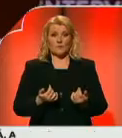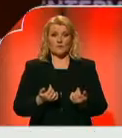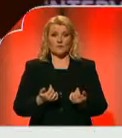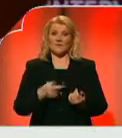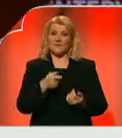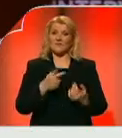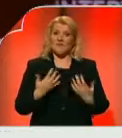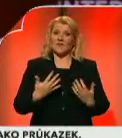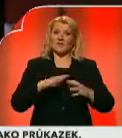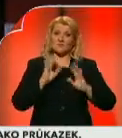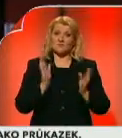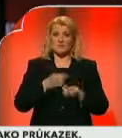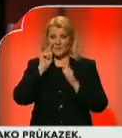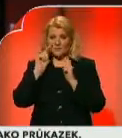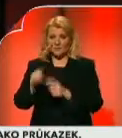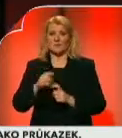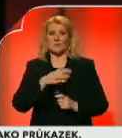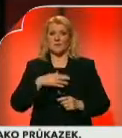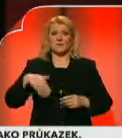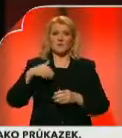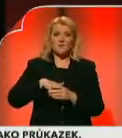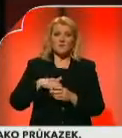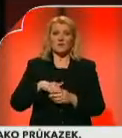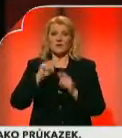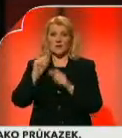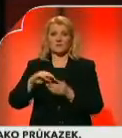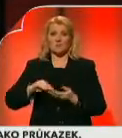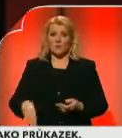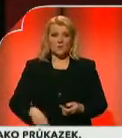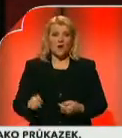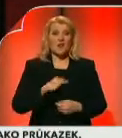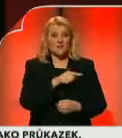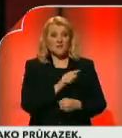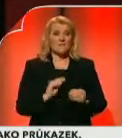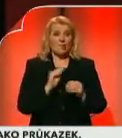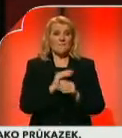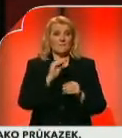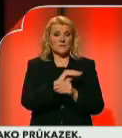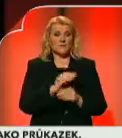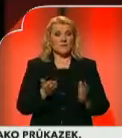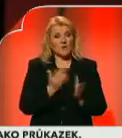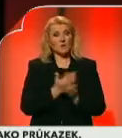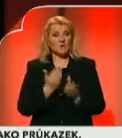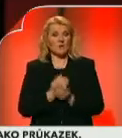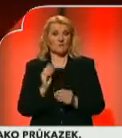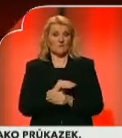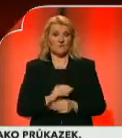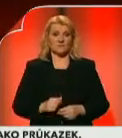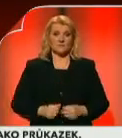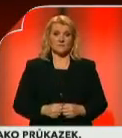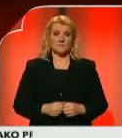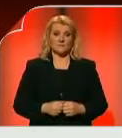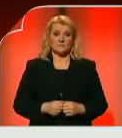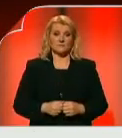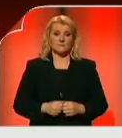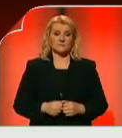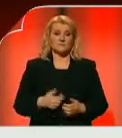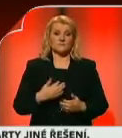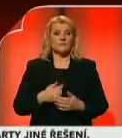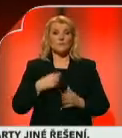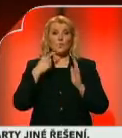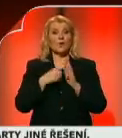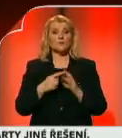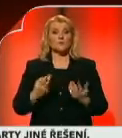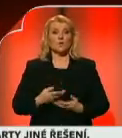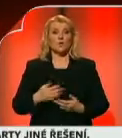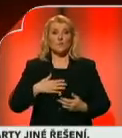Vy to hážete teď na ministerstvo vnitra a na její smlouvu, ale vy jste tam potom doplňovali dodatky, které ten projekt umožnili. Já jenom ukazuji, že ten postup